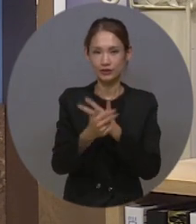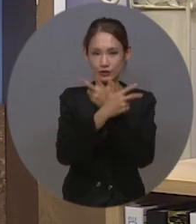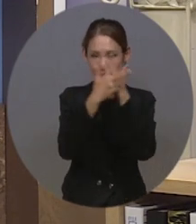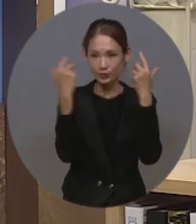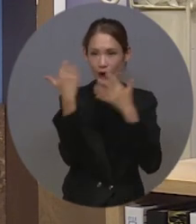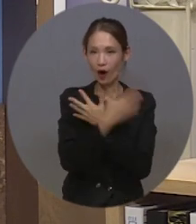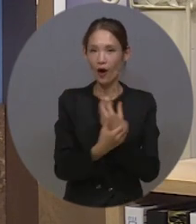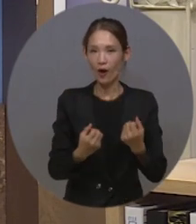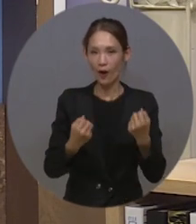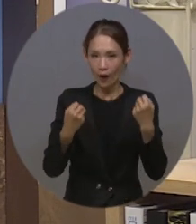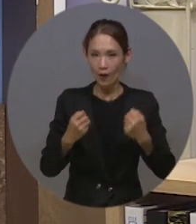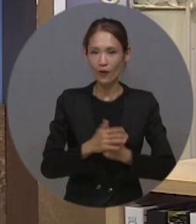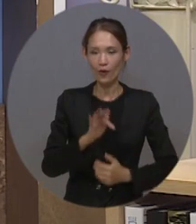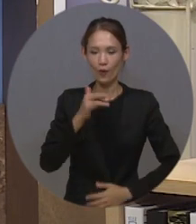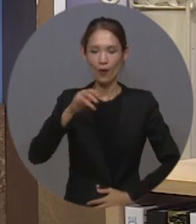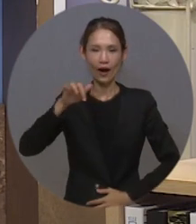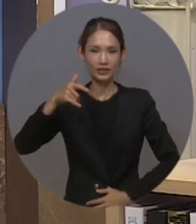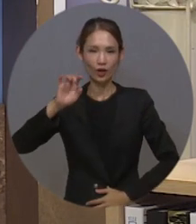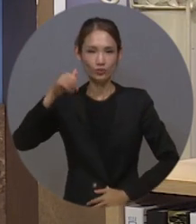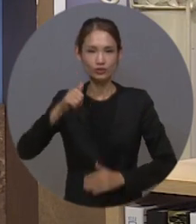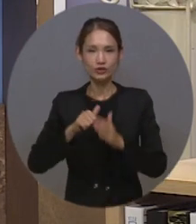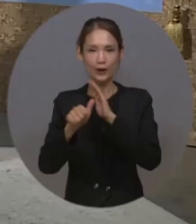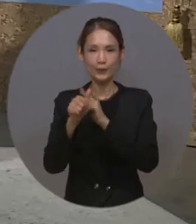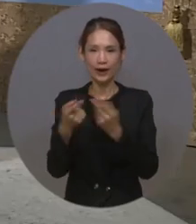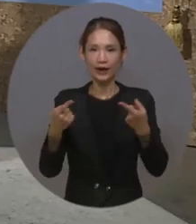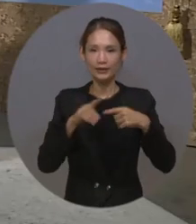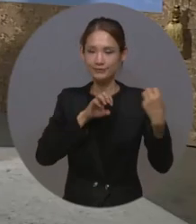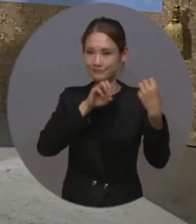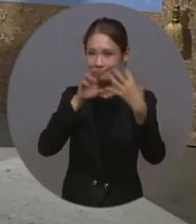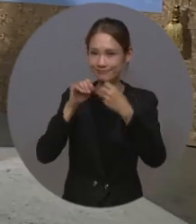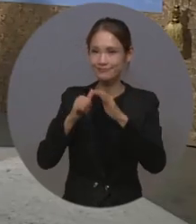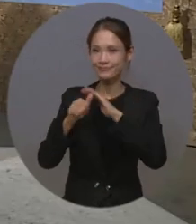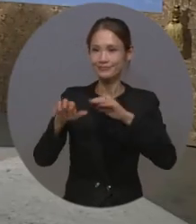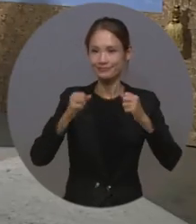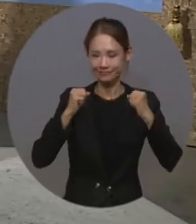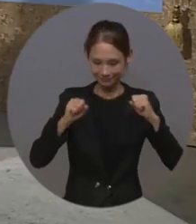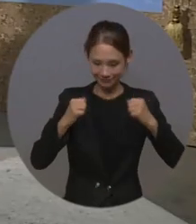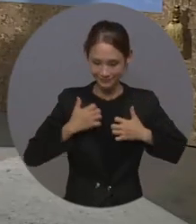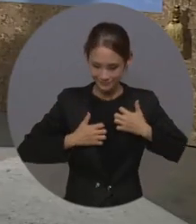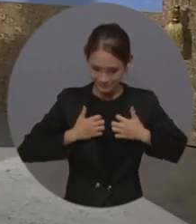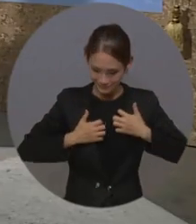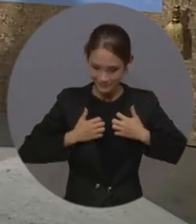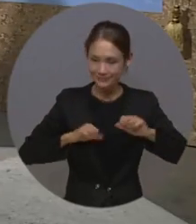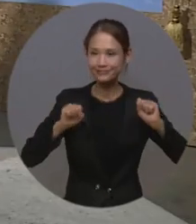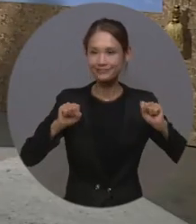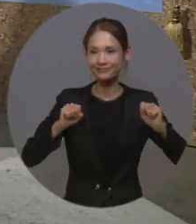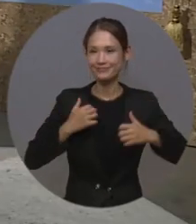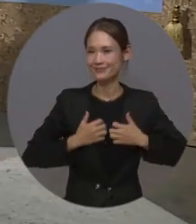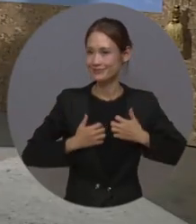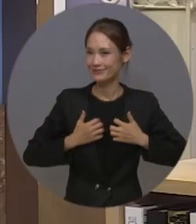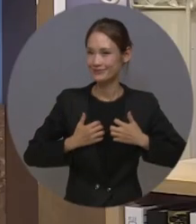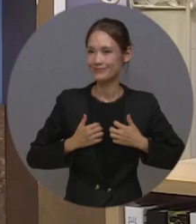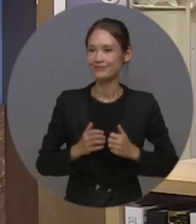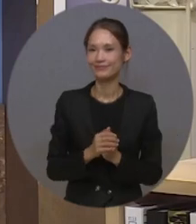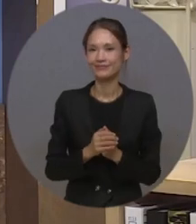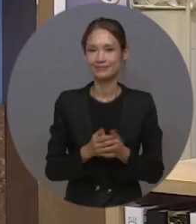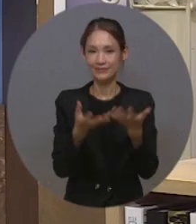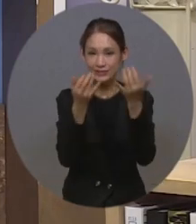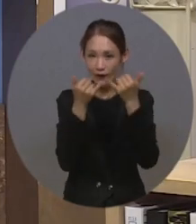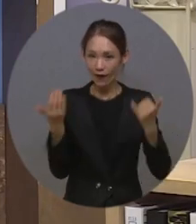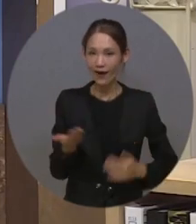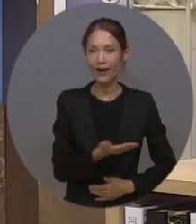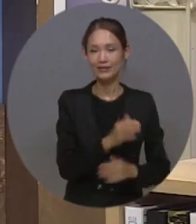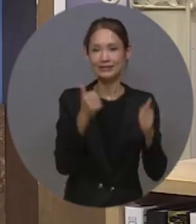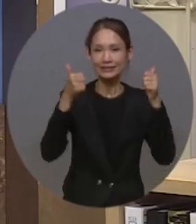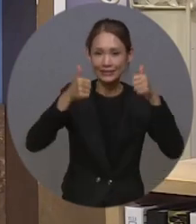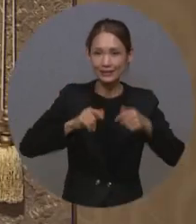건강의 황청풍 대표님과 함께 이야기 나눠보겠습니다. 대표님 반갑습니다. 네, 안녕하세요. 네, 반갑습니다. 먼저 시청자분들께 인사